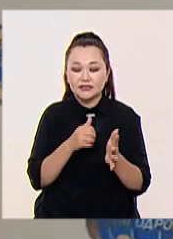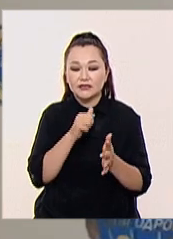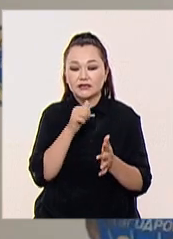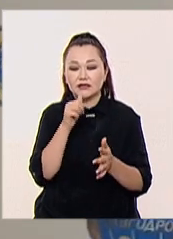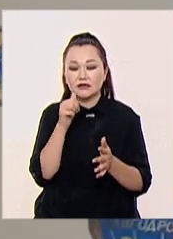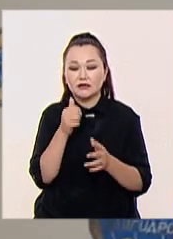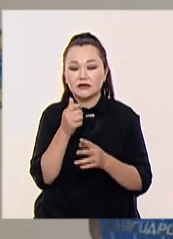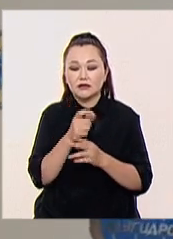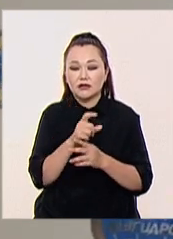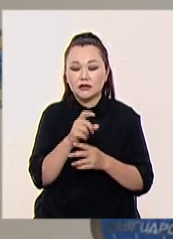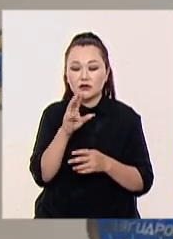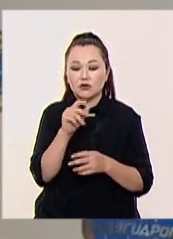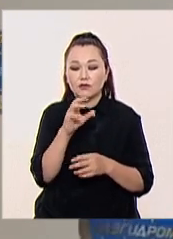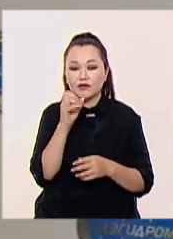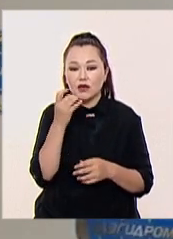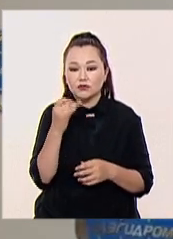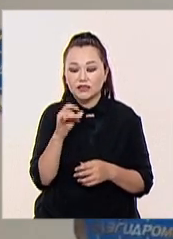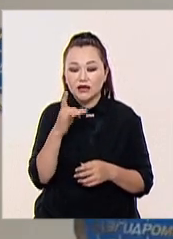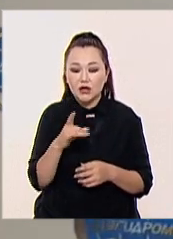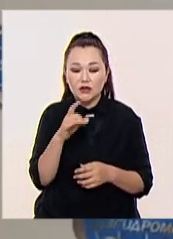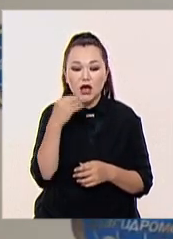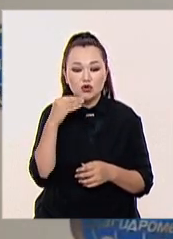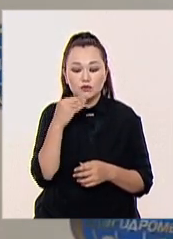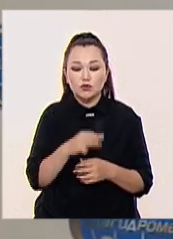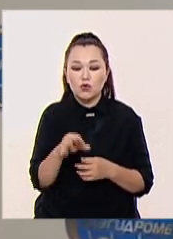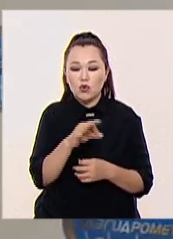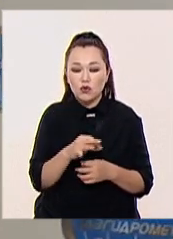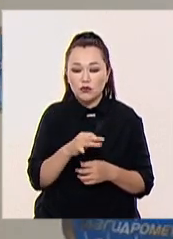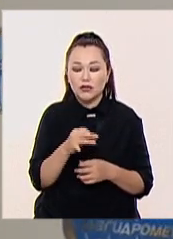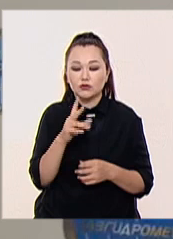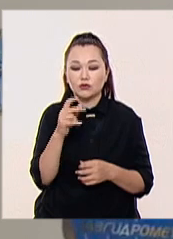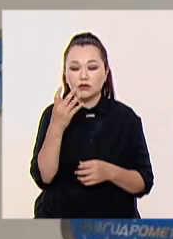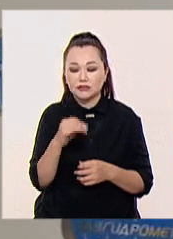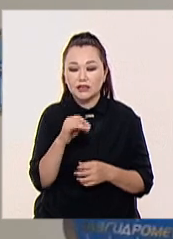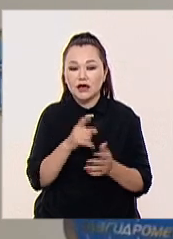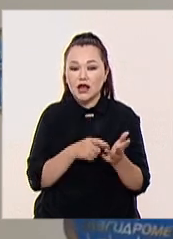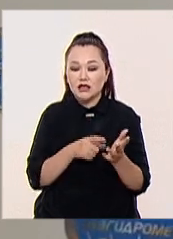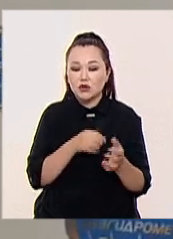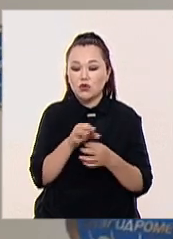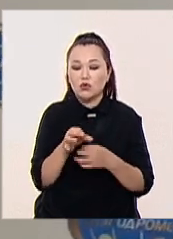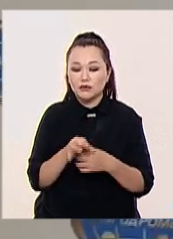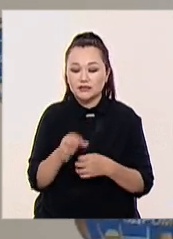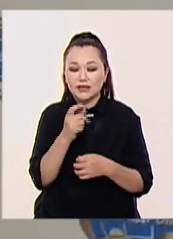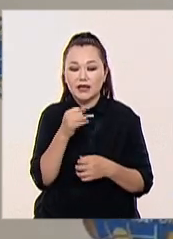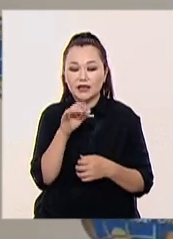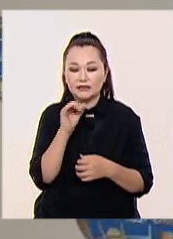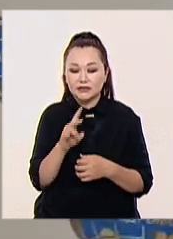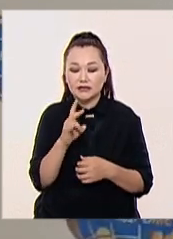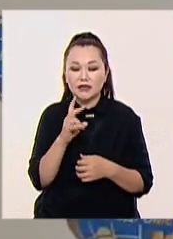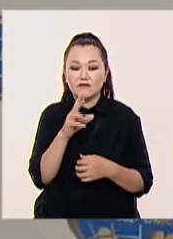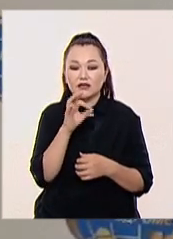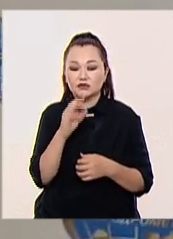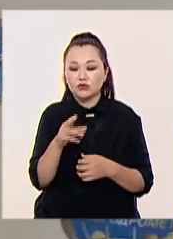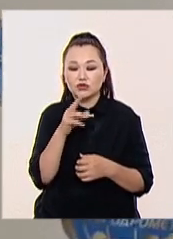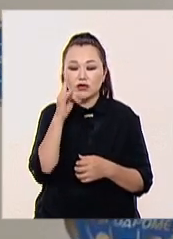ожидается в Этикибийском и Хромтауском районах Актюбинской области, в Нуринском районе Карагандинской области, в Зайсанском районе